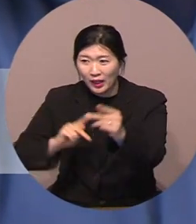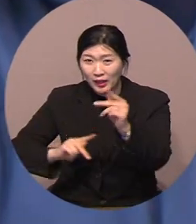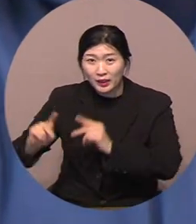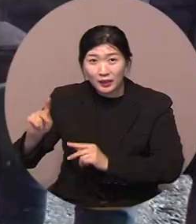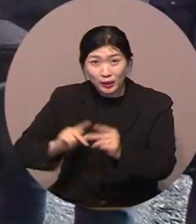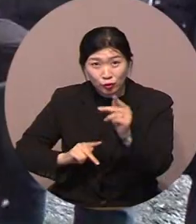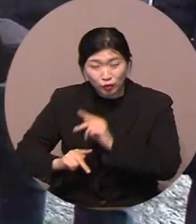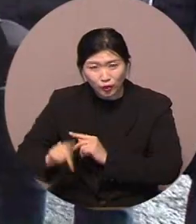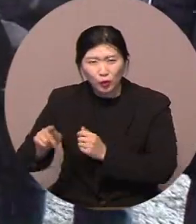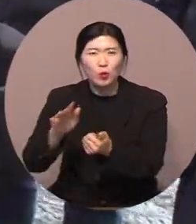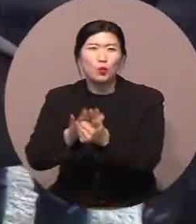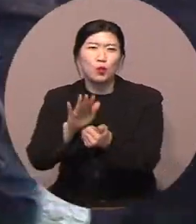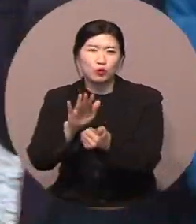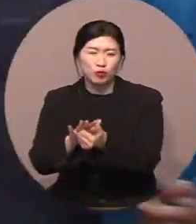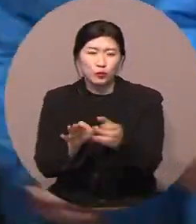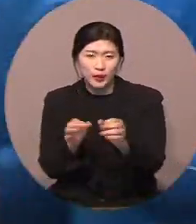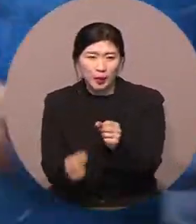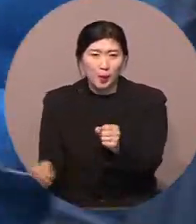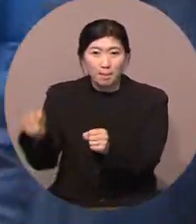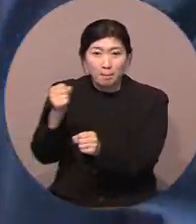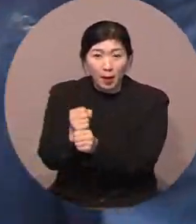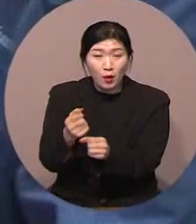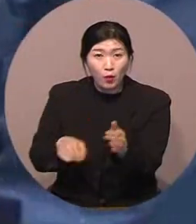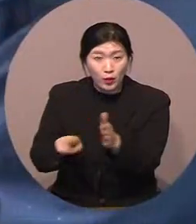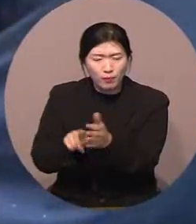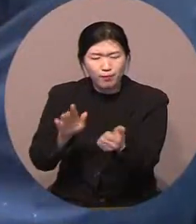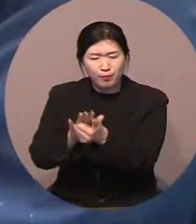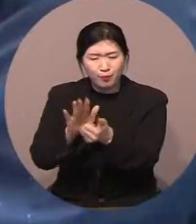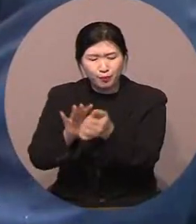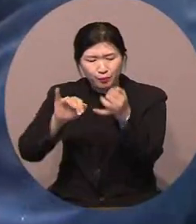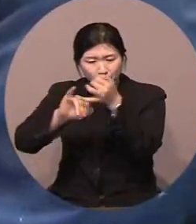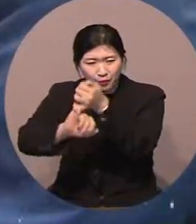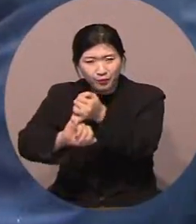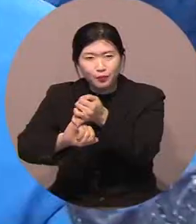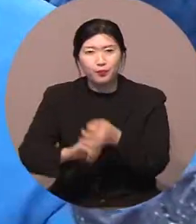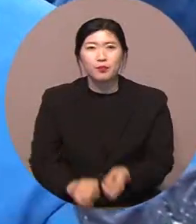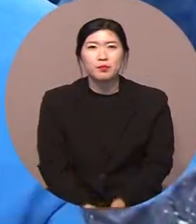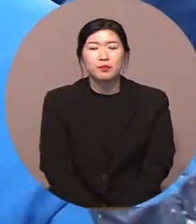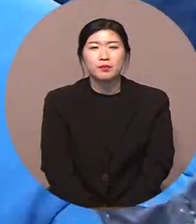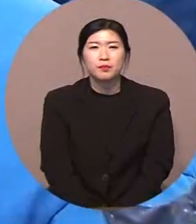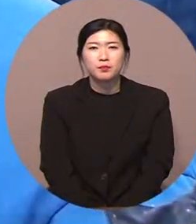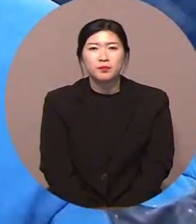유해하고 서둘러 장사를 다시 할 수 있도록 힘쓰겠다고 말했습니다